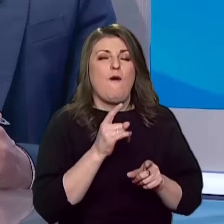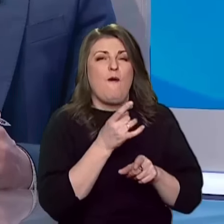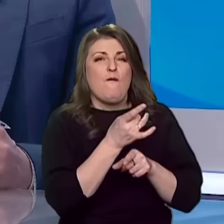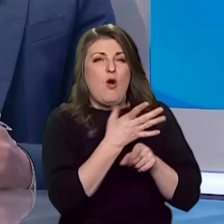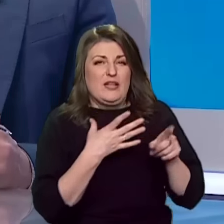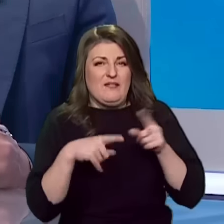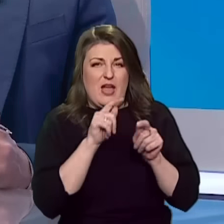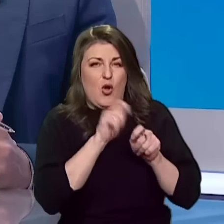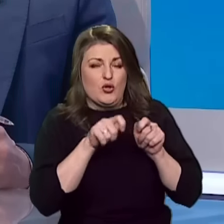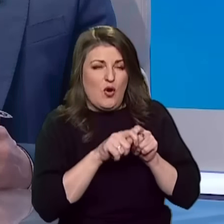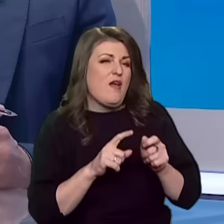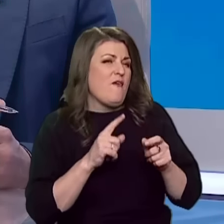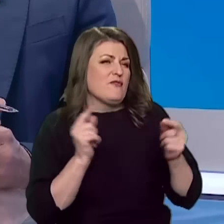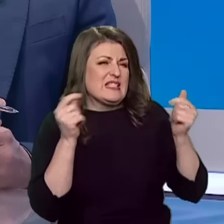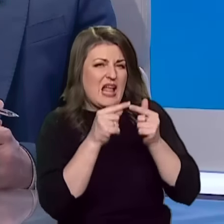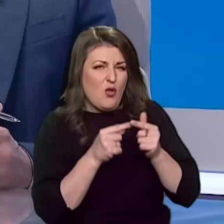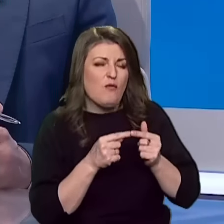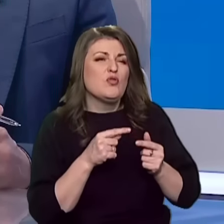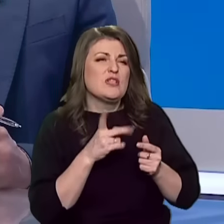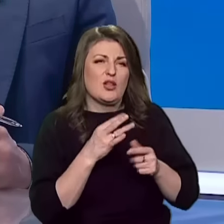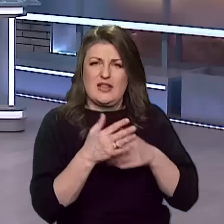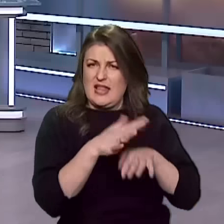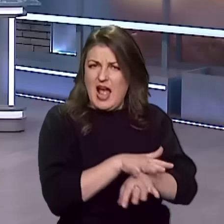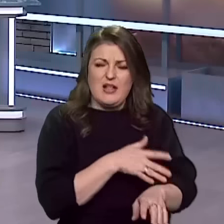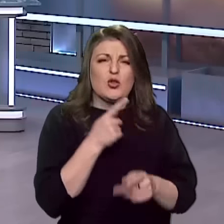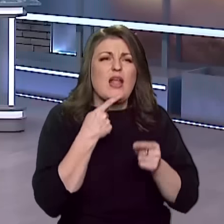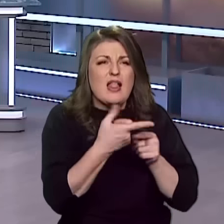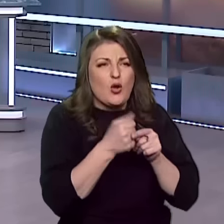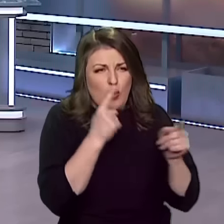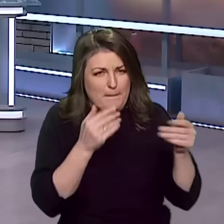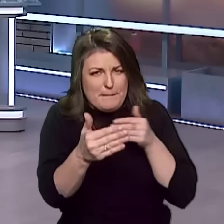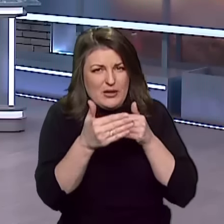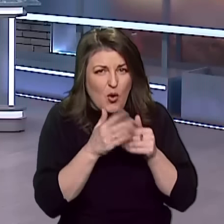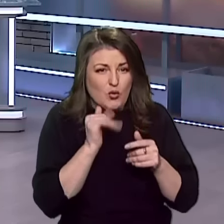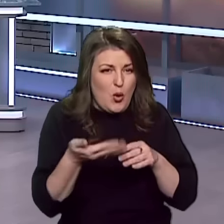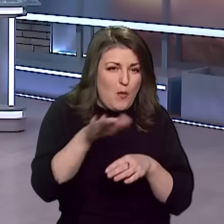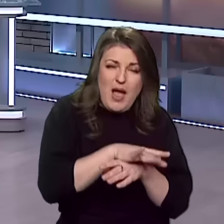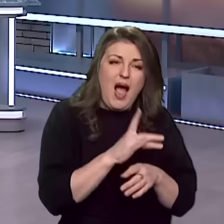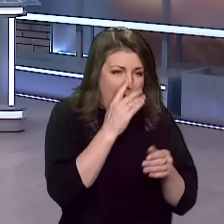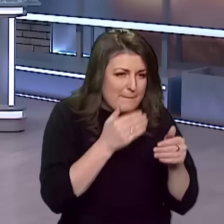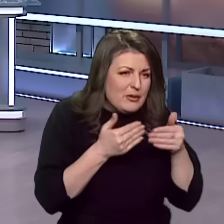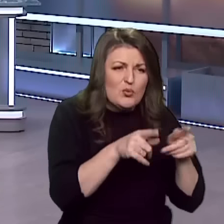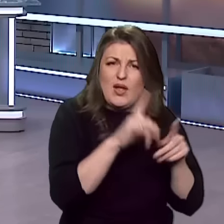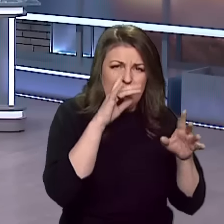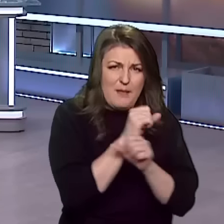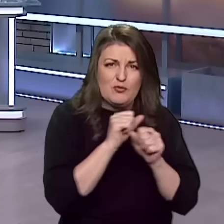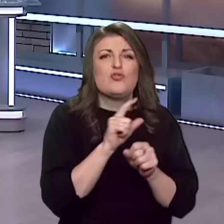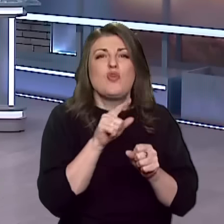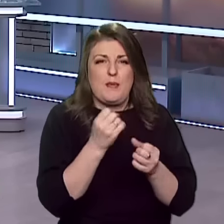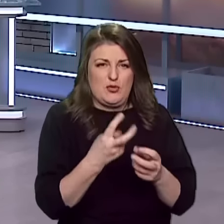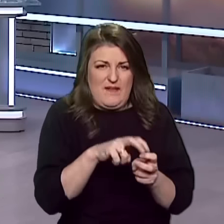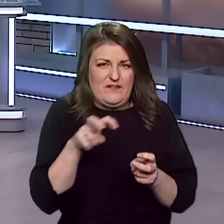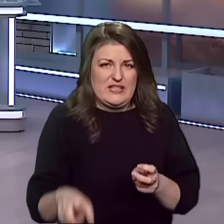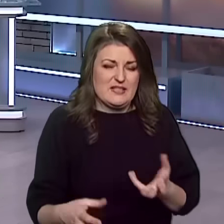контроль встановлюється далеко до підходу до узбережжя, і підійти туди неможливо, не те, щоб